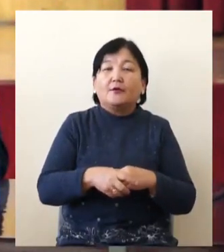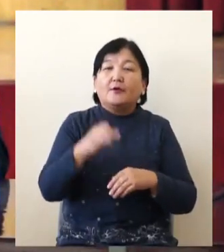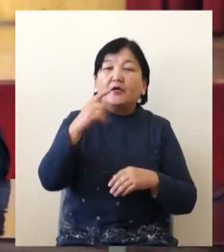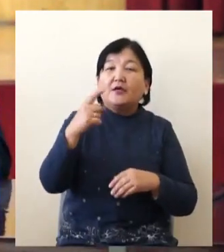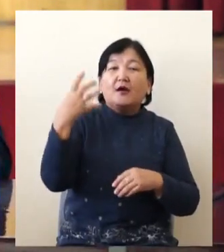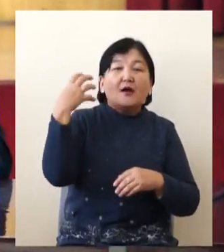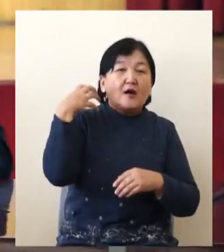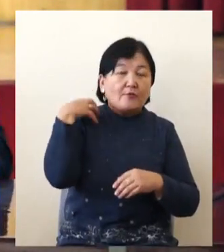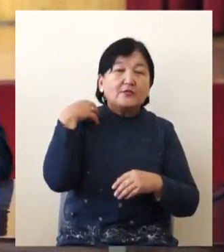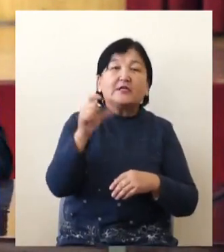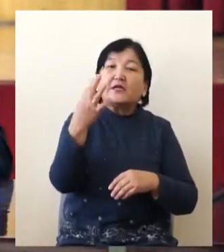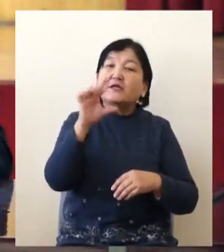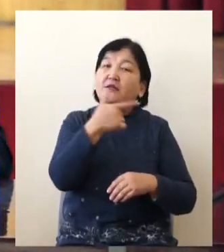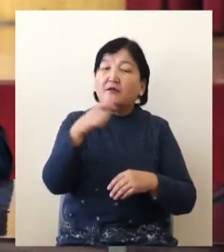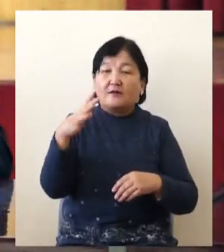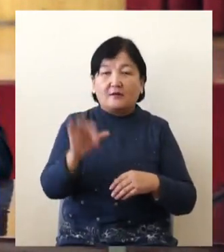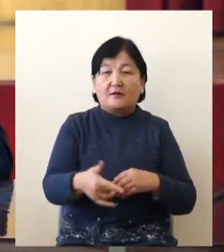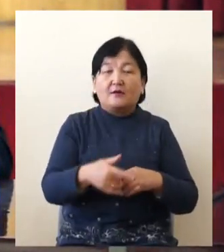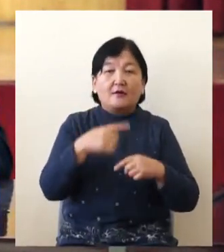хариуцлага гэдгийг ярих цаг нь болцсон.